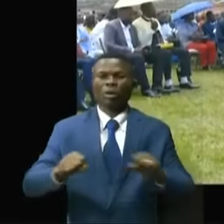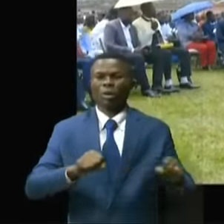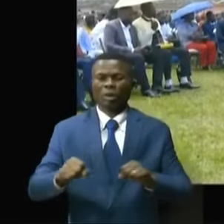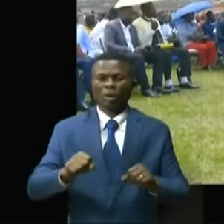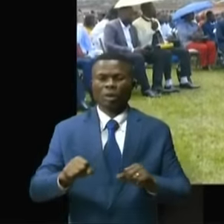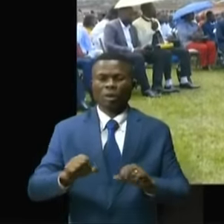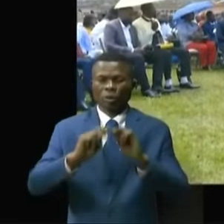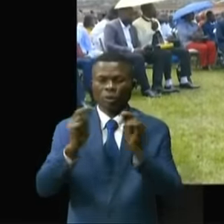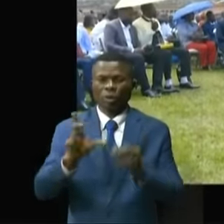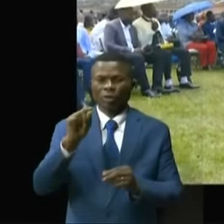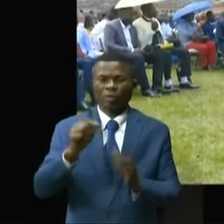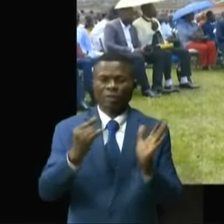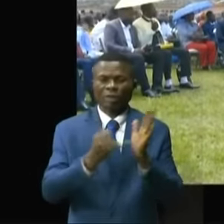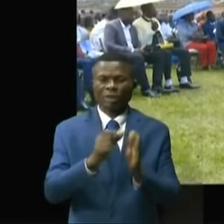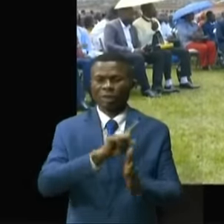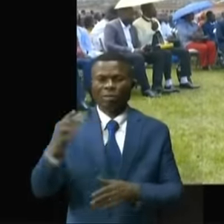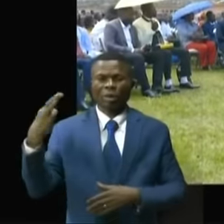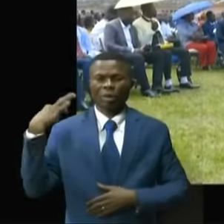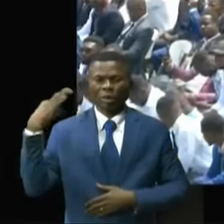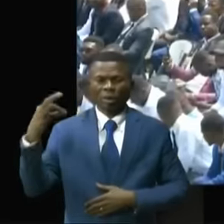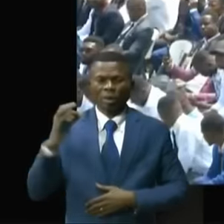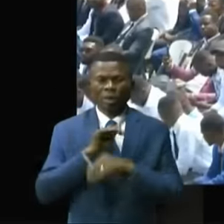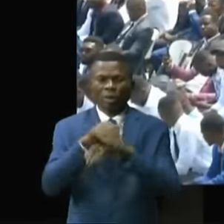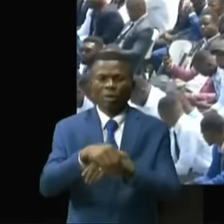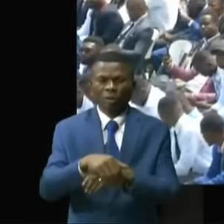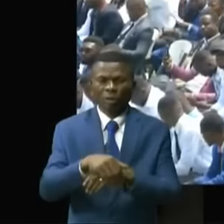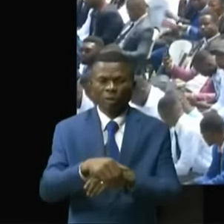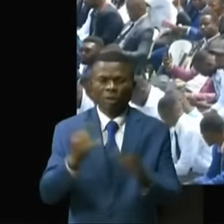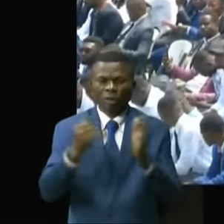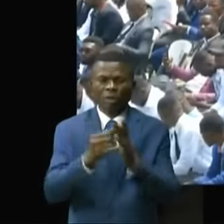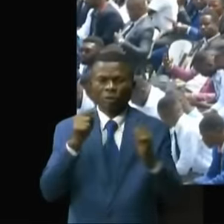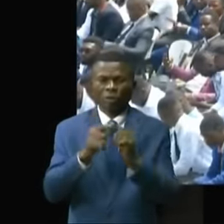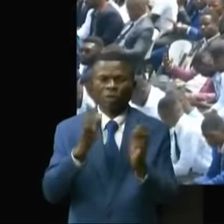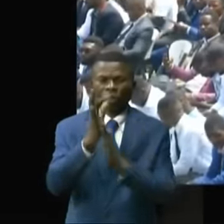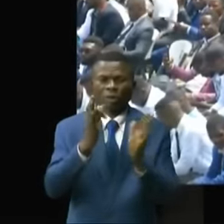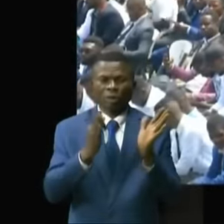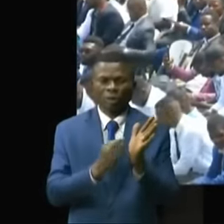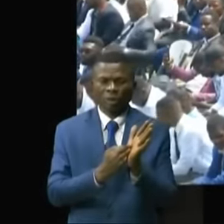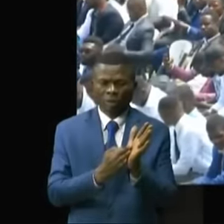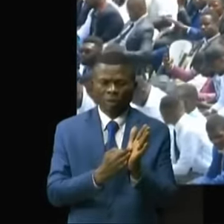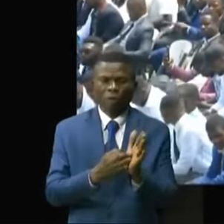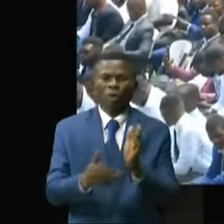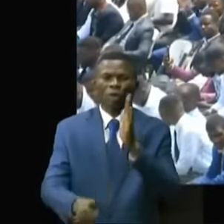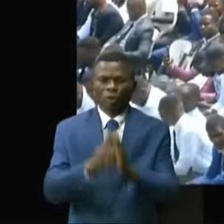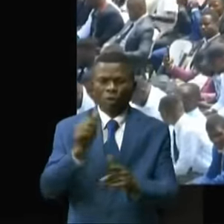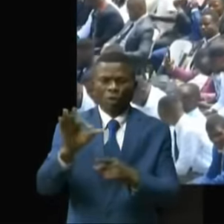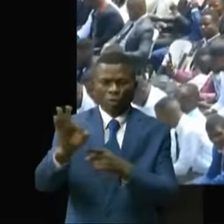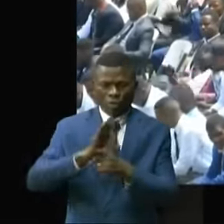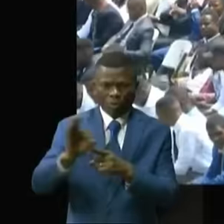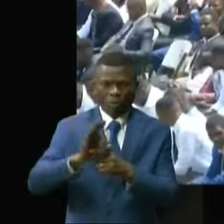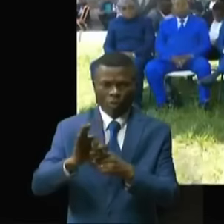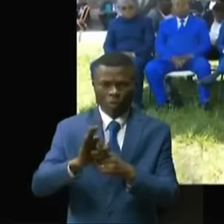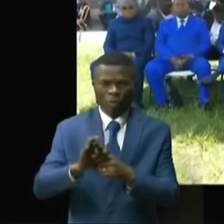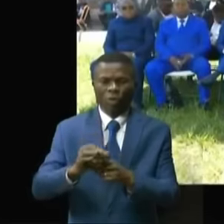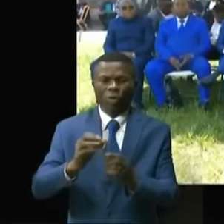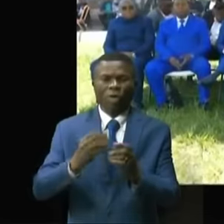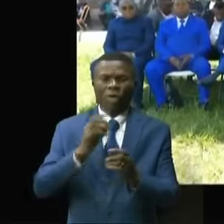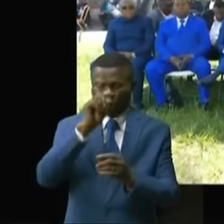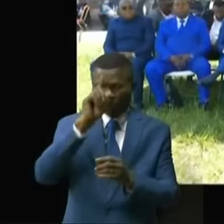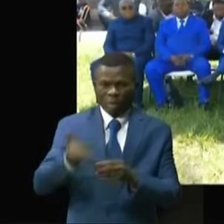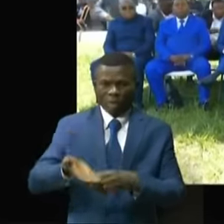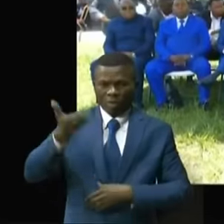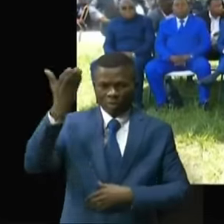parmi plus de 26000 candidats suivent du 6 au 18 novembre 2023 une formation de mise à niveau